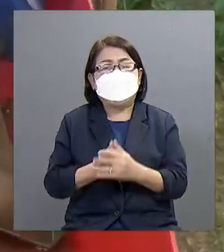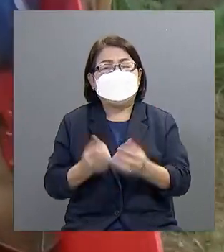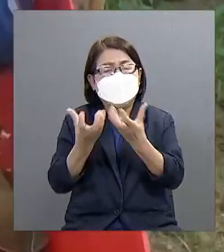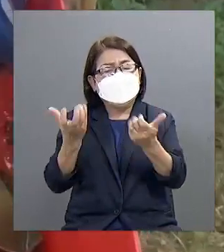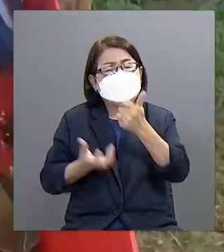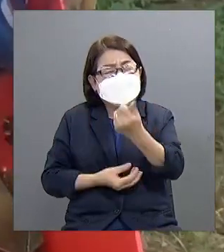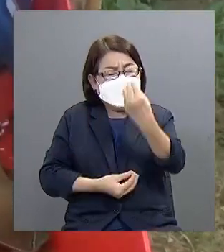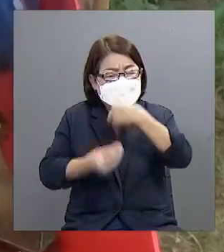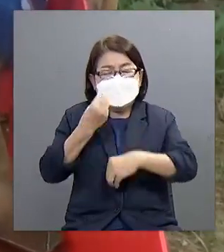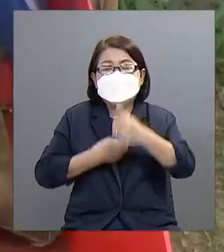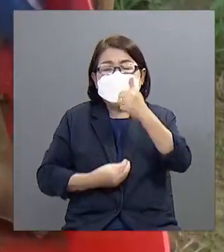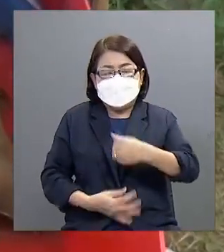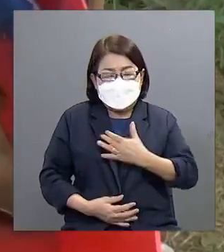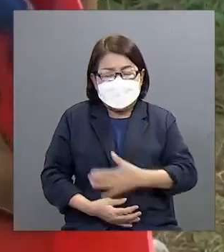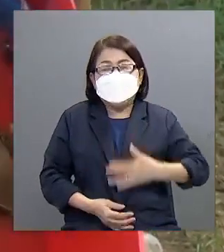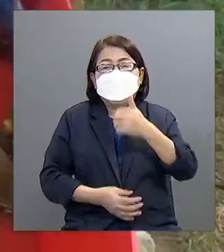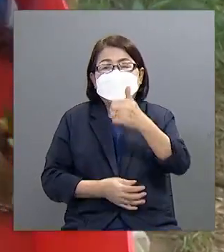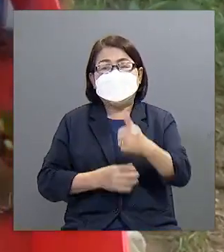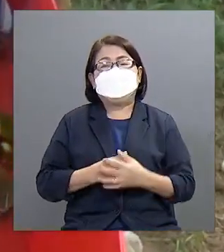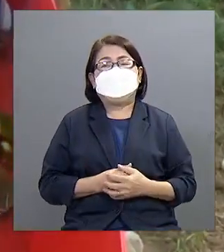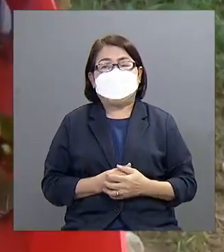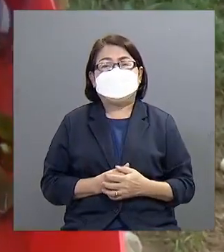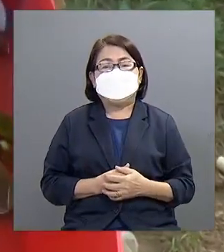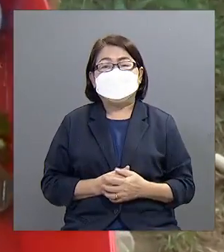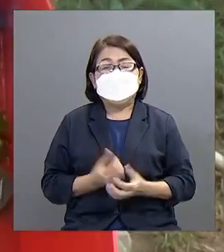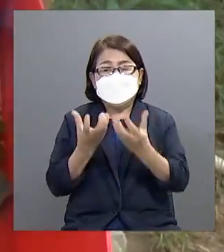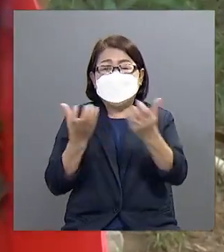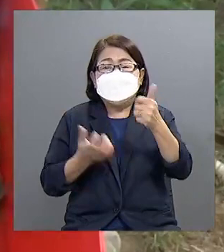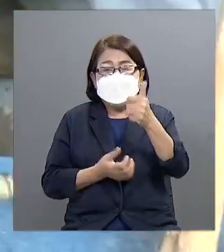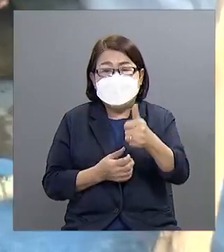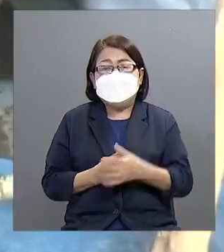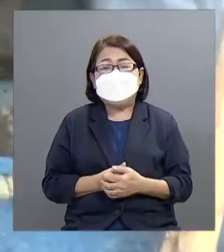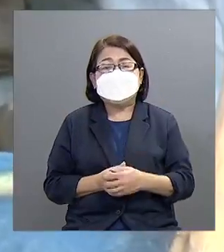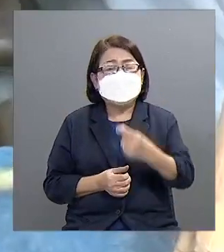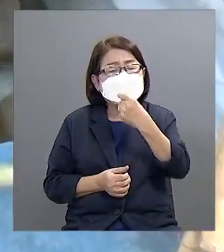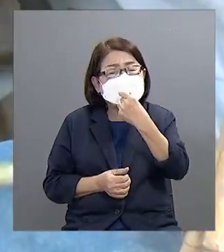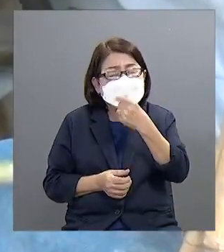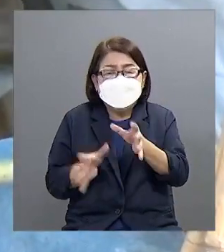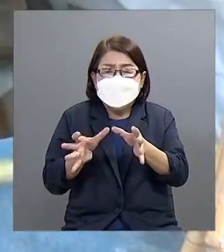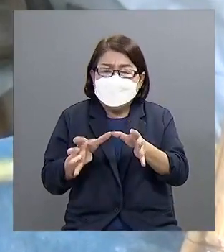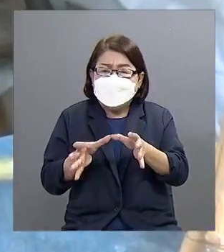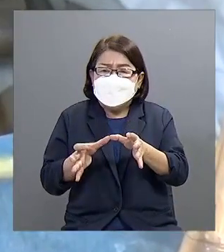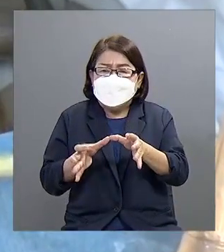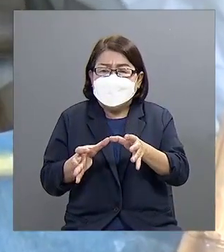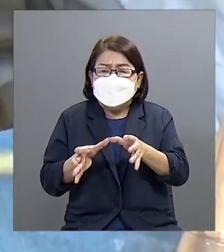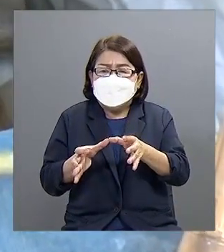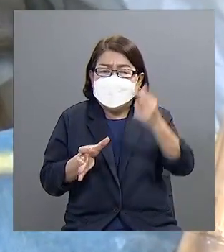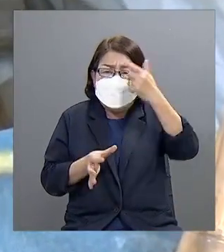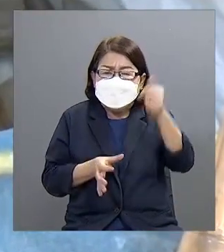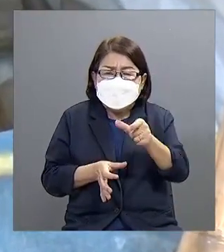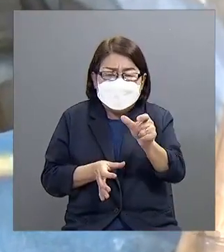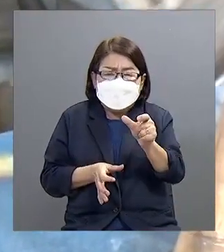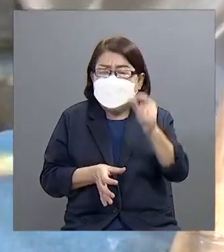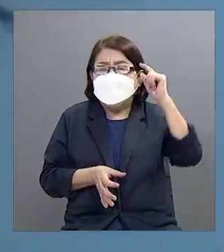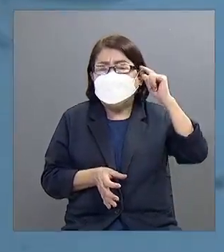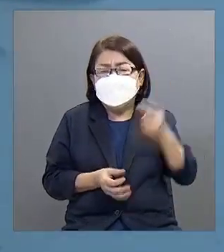แบบนี้ดีมากเลยนะคะคุณผู้ชมเนี่ยใครไม่มีความรู้ จะยังไง ต้องลอง อยากรู ้ปั้นคลิปไส้ปูนา อันนั้นโ